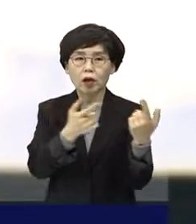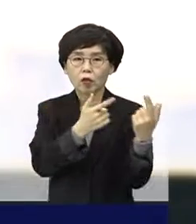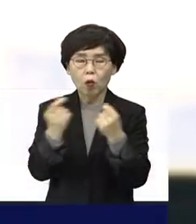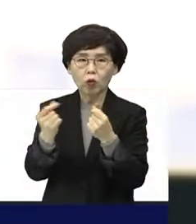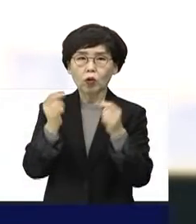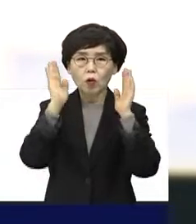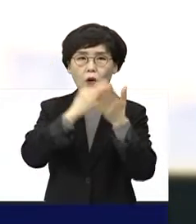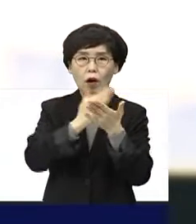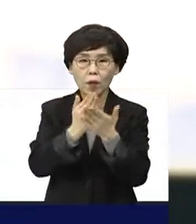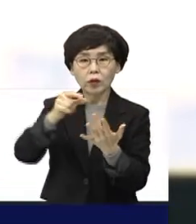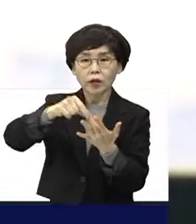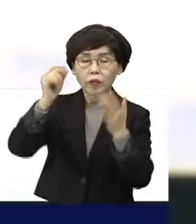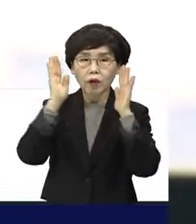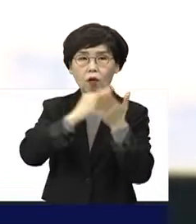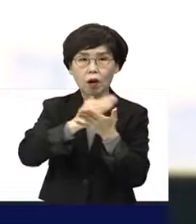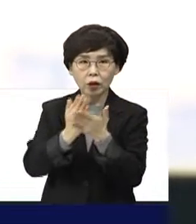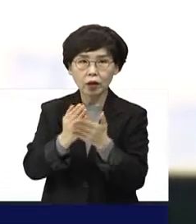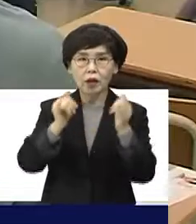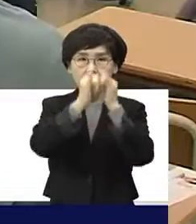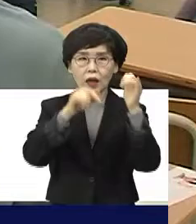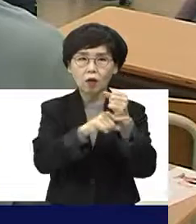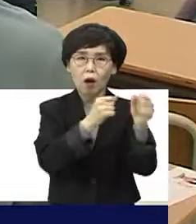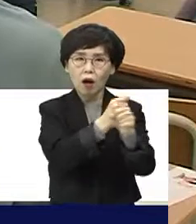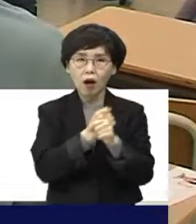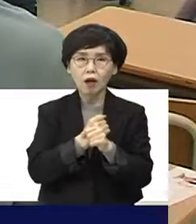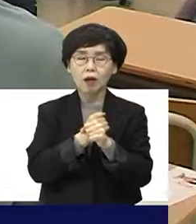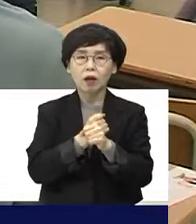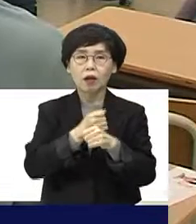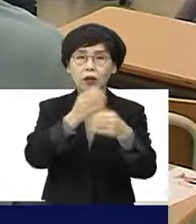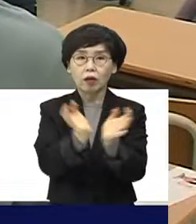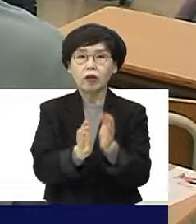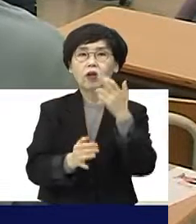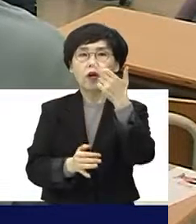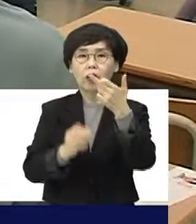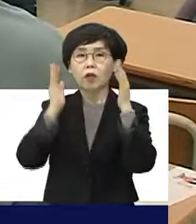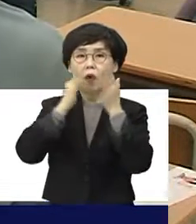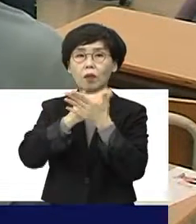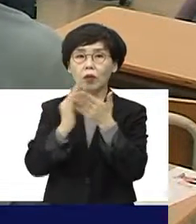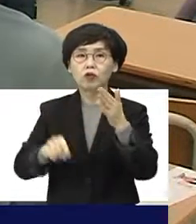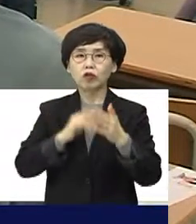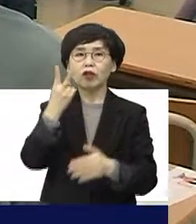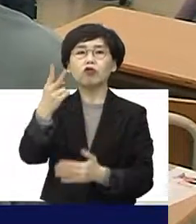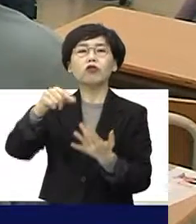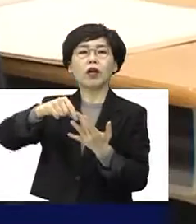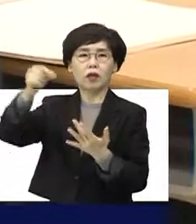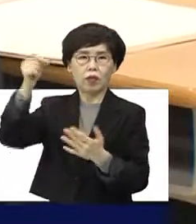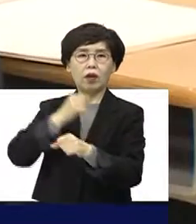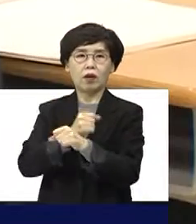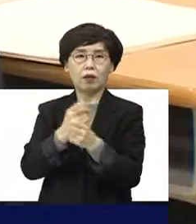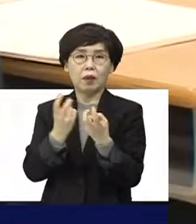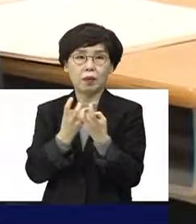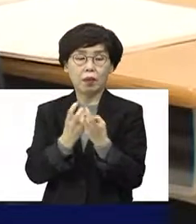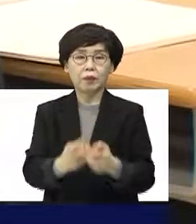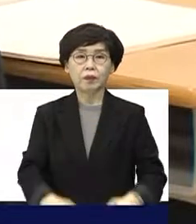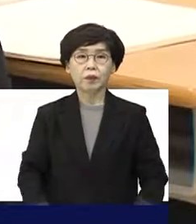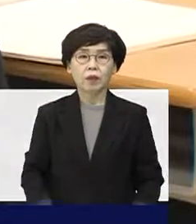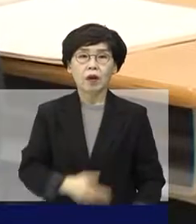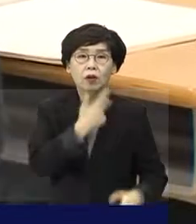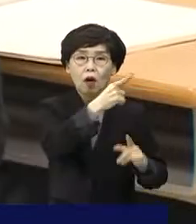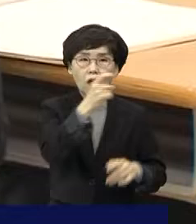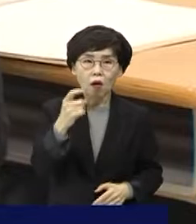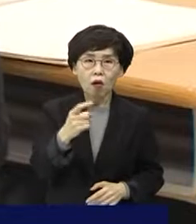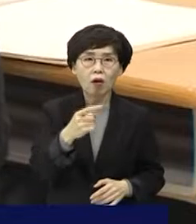공통과목과 선택과목을 두고 사회과학탐구 영역은 17개 과목 중 두 과목을 선택하는 형식입니다.